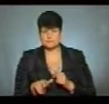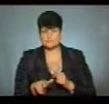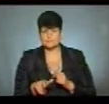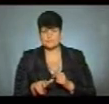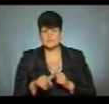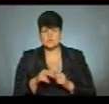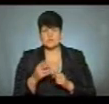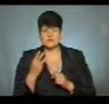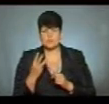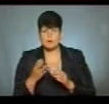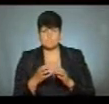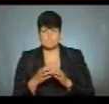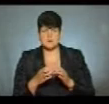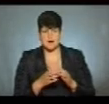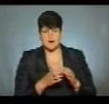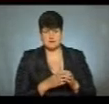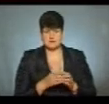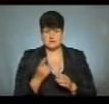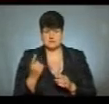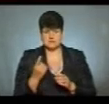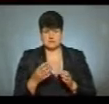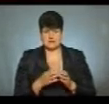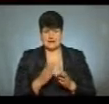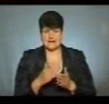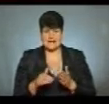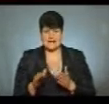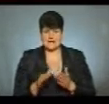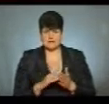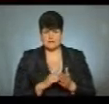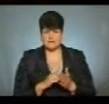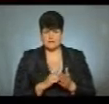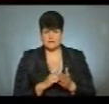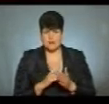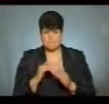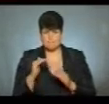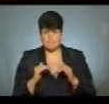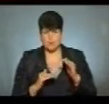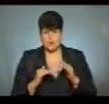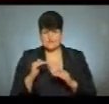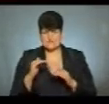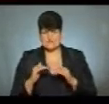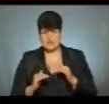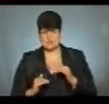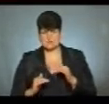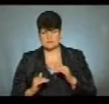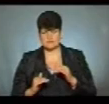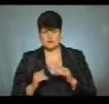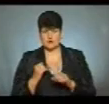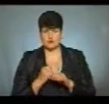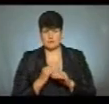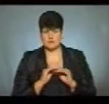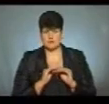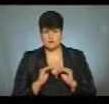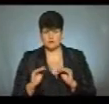трьома бригадами. Значить, це перша бригада, яка ліквідовує, скажімо, просадки, пучини, тобто влаштовує асфальтобетон